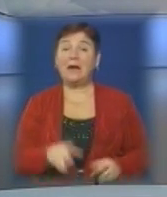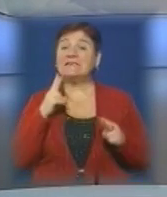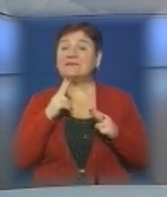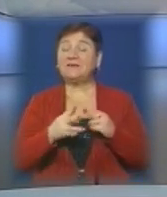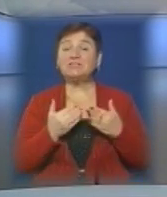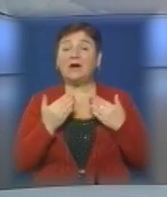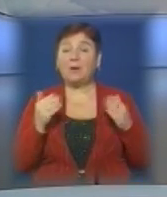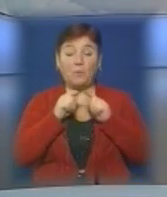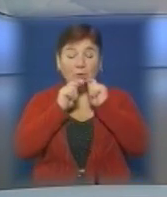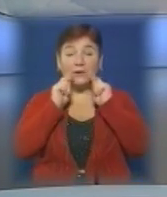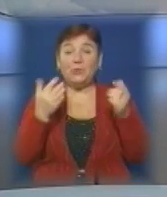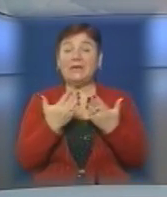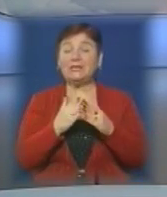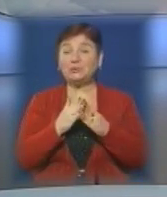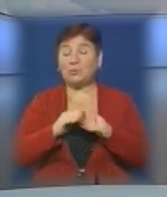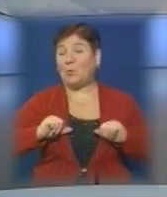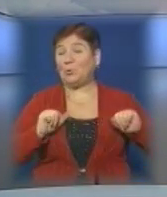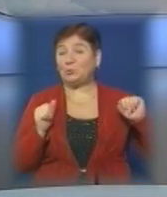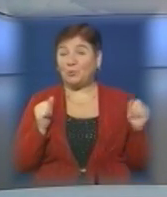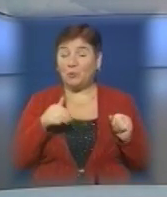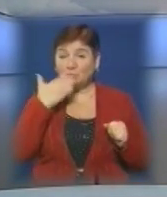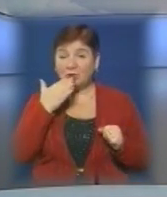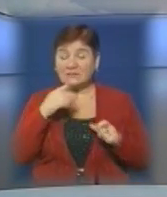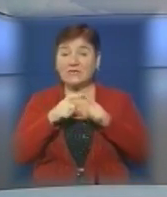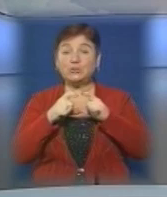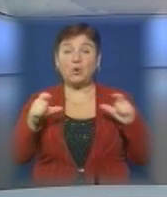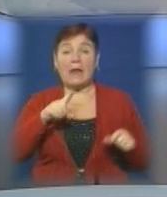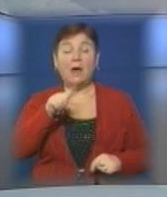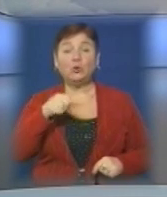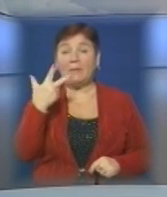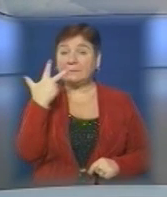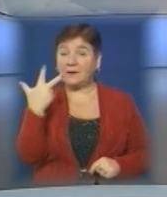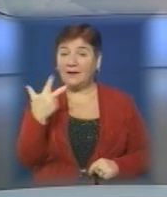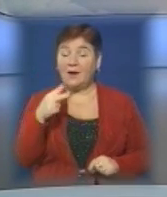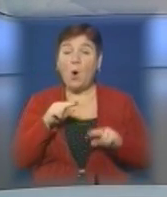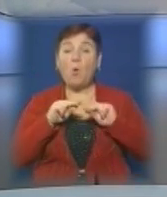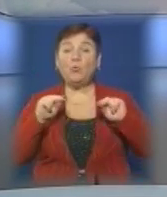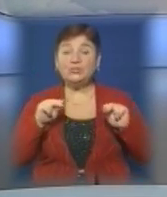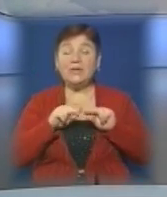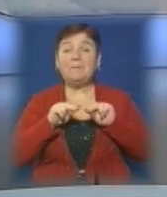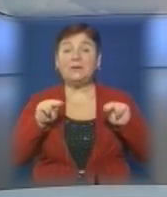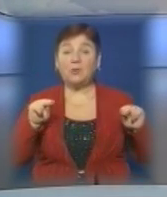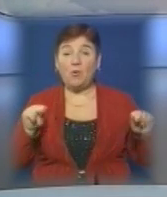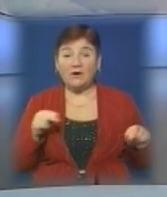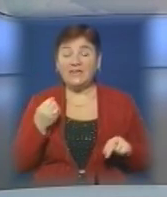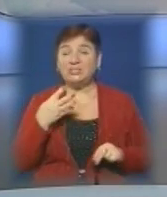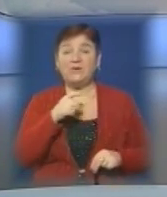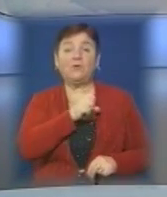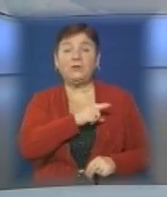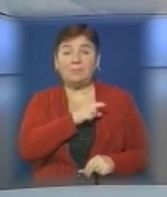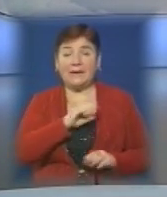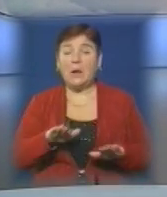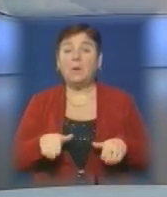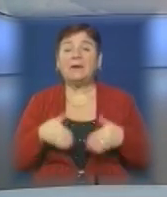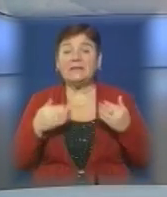Завершилася акція «Подаруй книжку другу», яку організувала Ужгородська спеціалізована школа номер 3. Учні та вчителі навчального закладу ще в жовтні вирішили